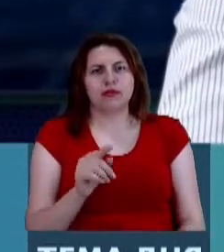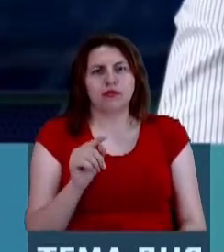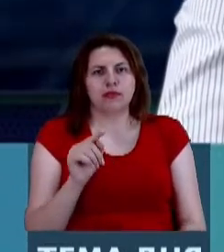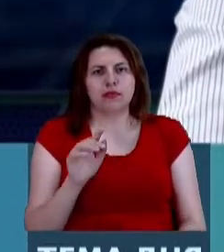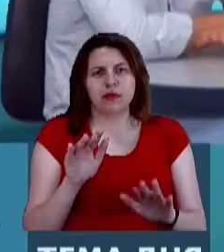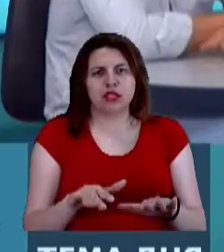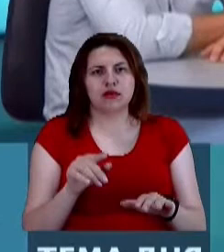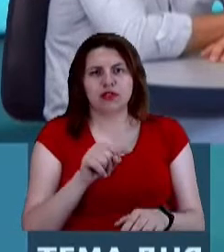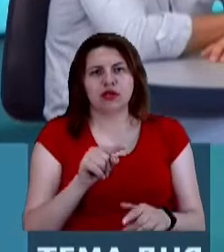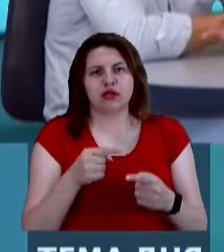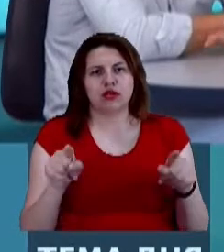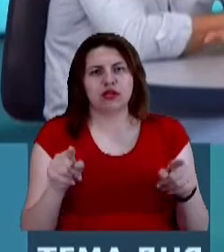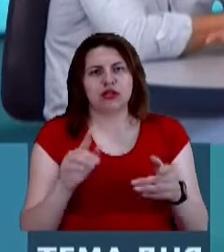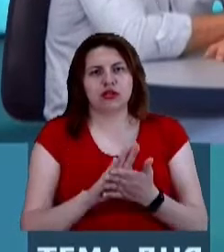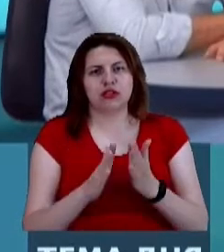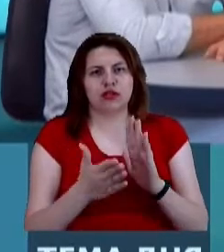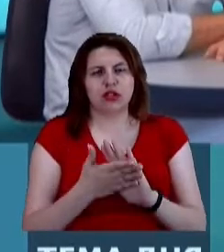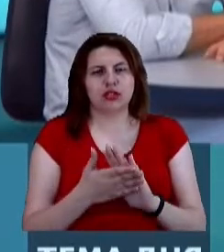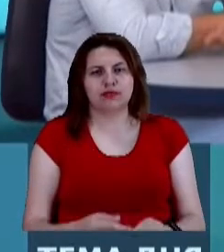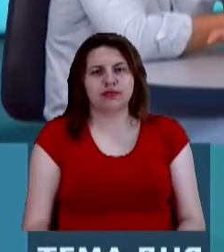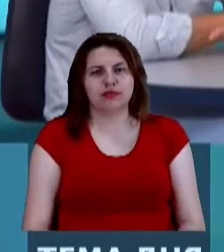в тій чи іншій ситуації. Ну і